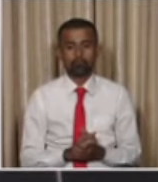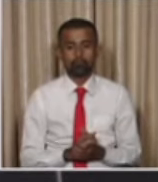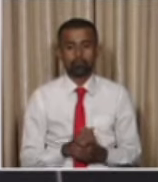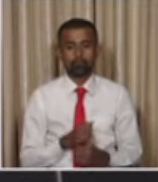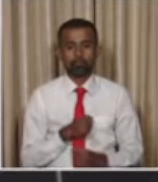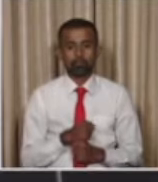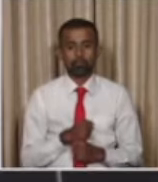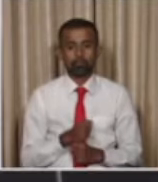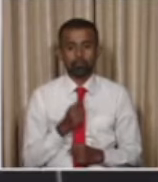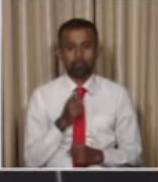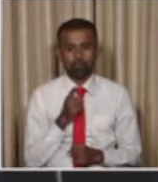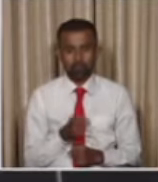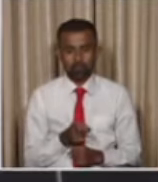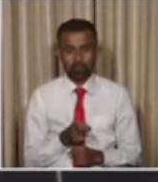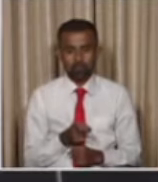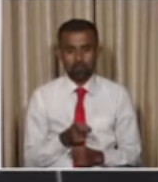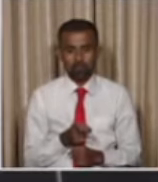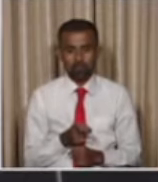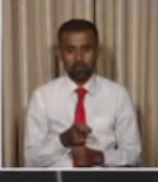ආණ්ඩුවට